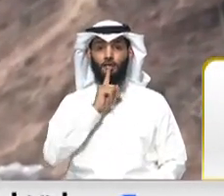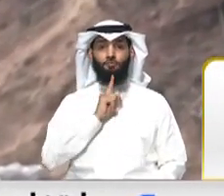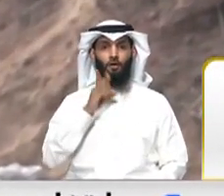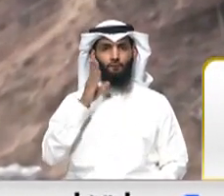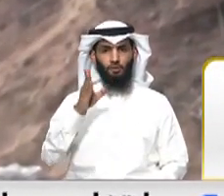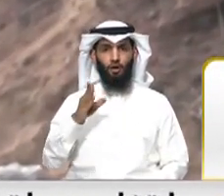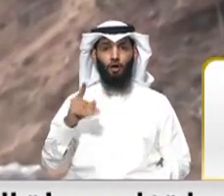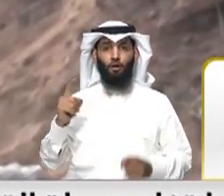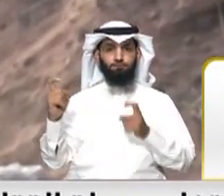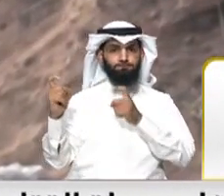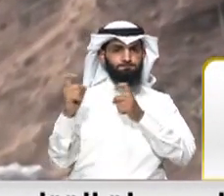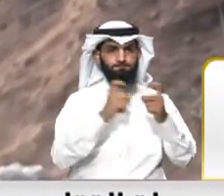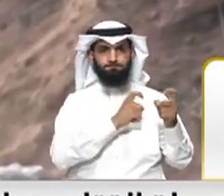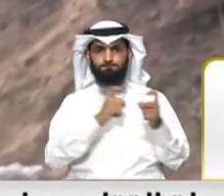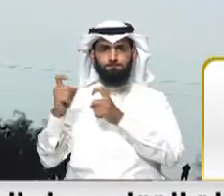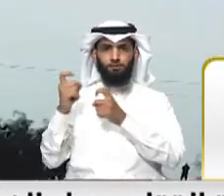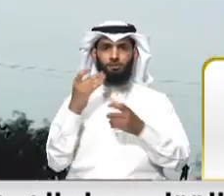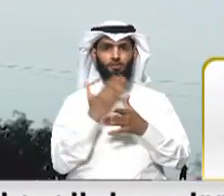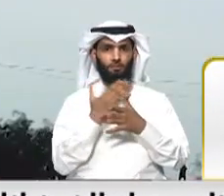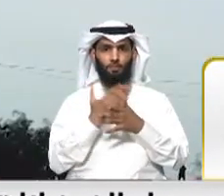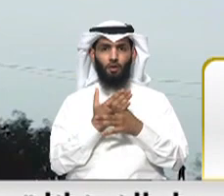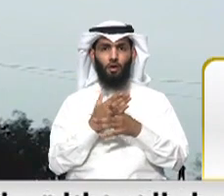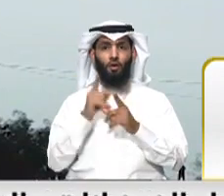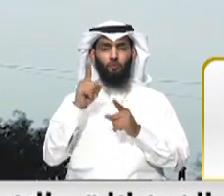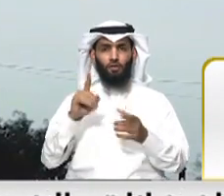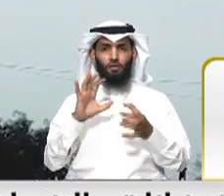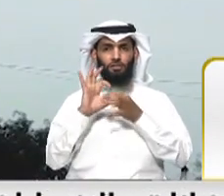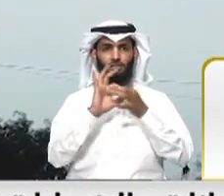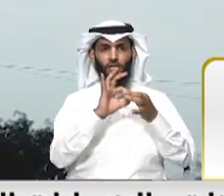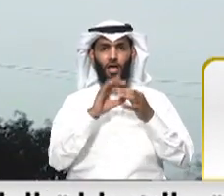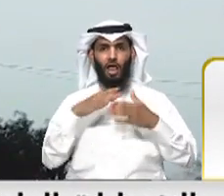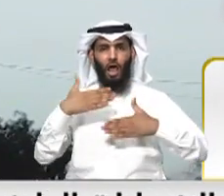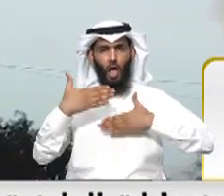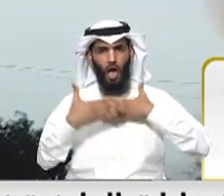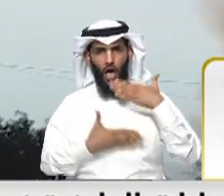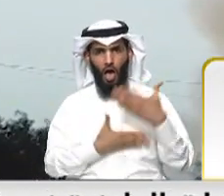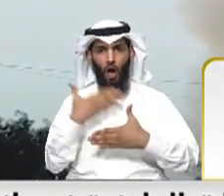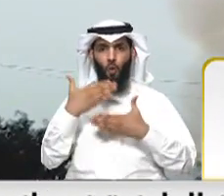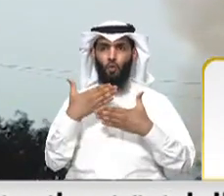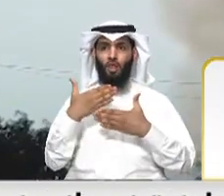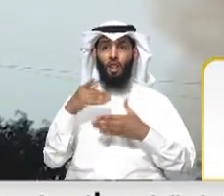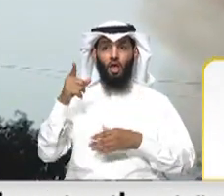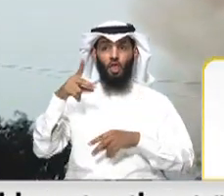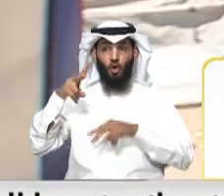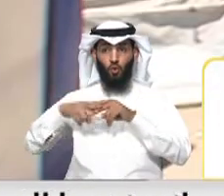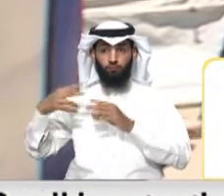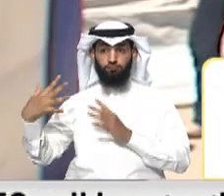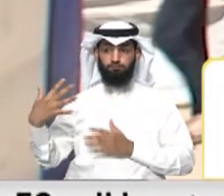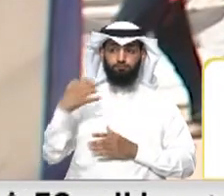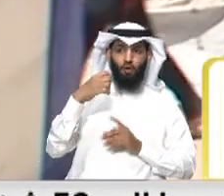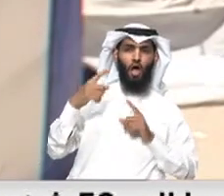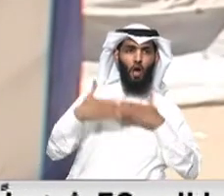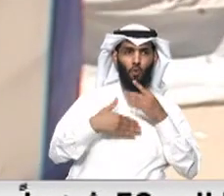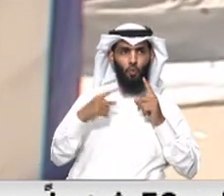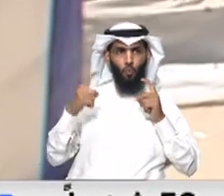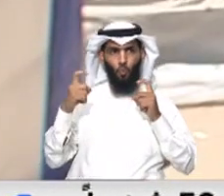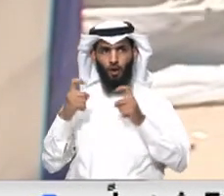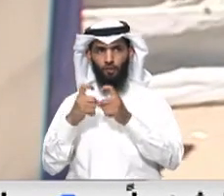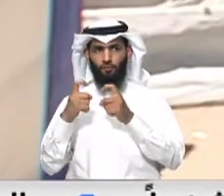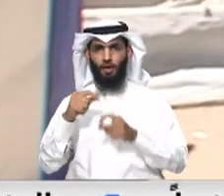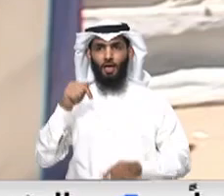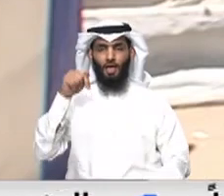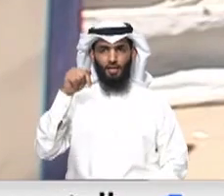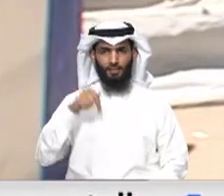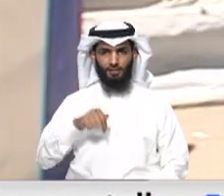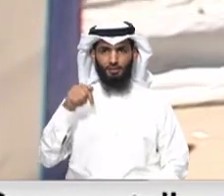اشتباكات خلال تصدي المقاومة للقوات التي تحاول توسيع التوغل البري. العدوان الإسرائيلي على قطاع